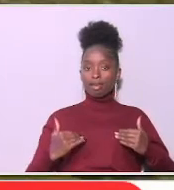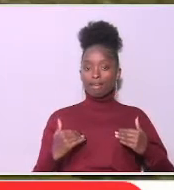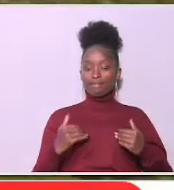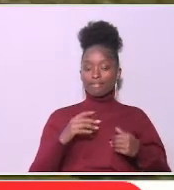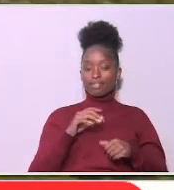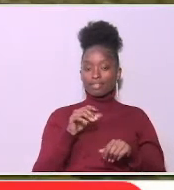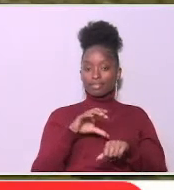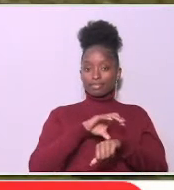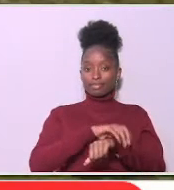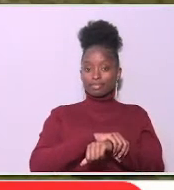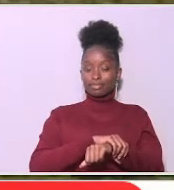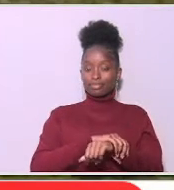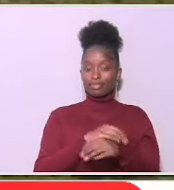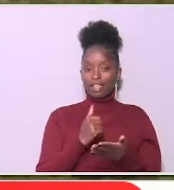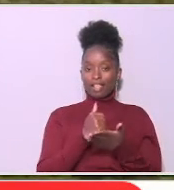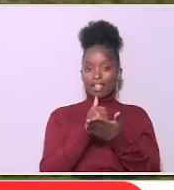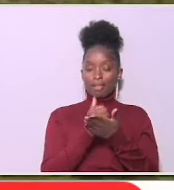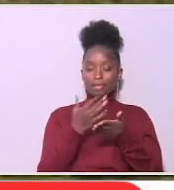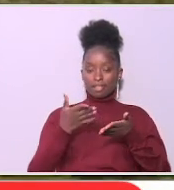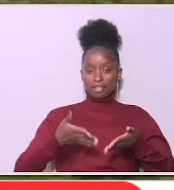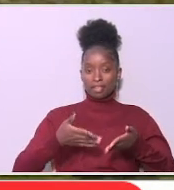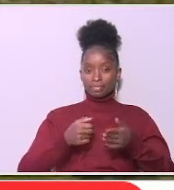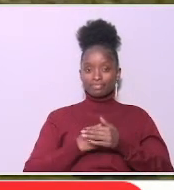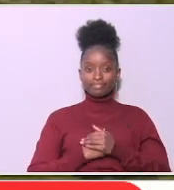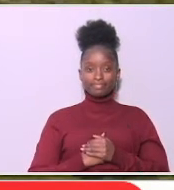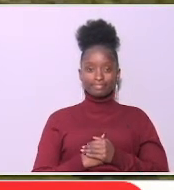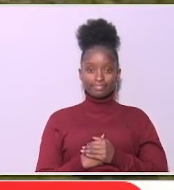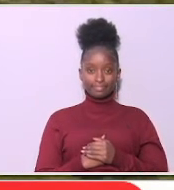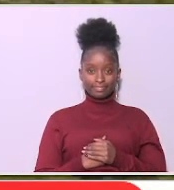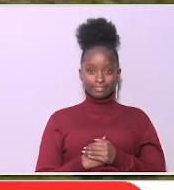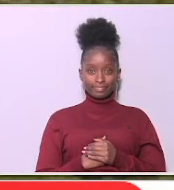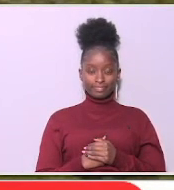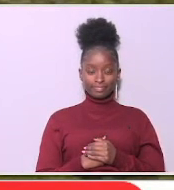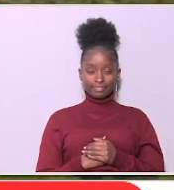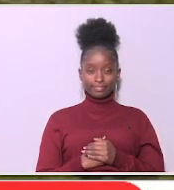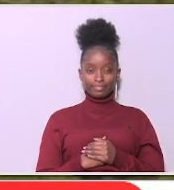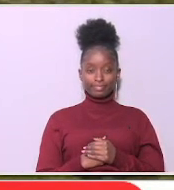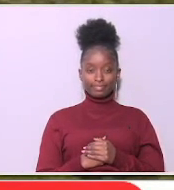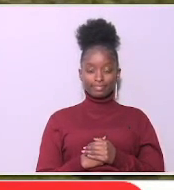Wanji Sostine, TV47, County ya Bungoma.